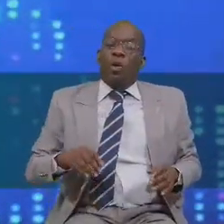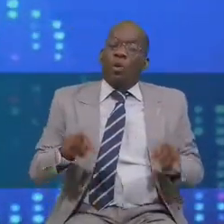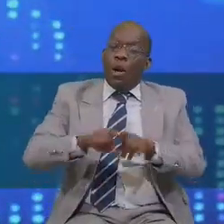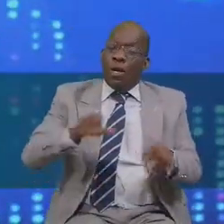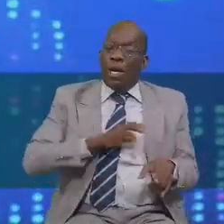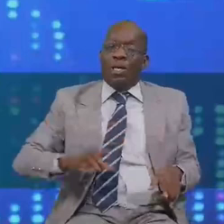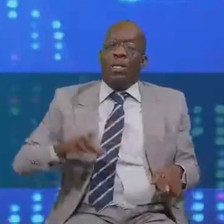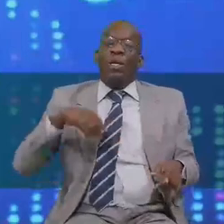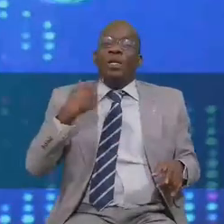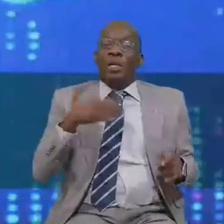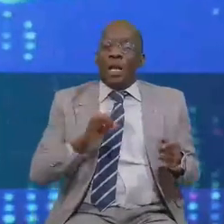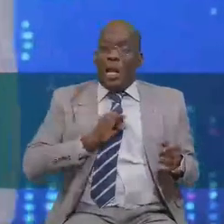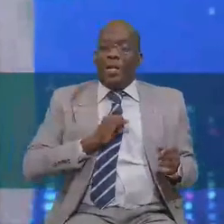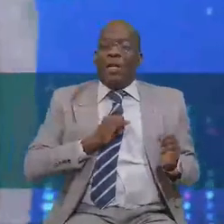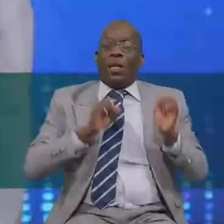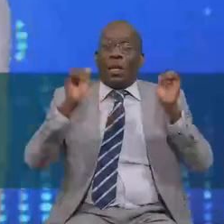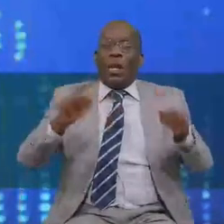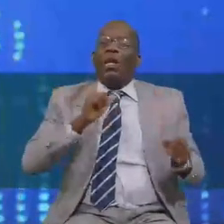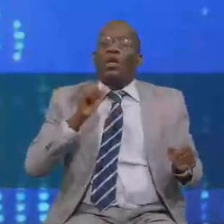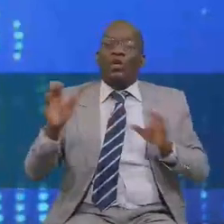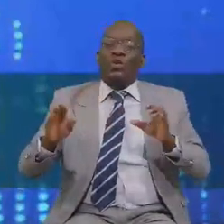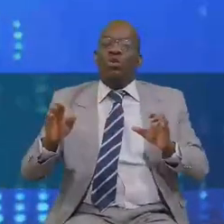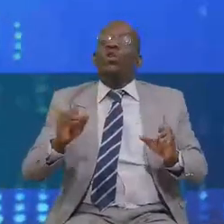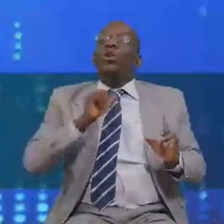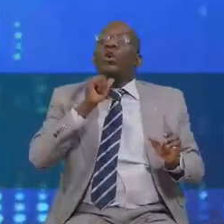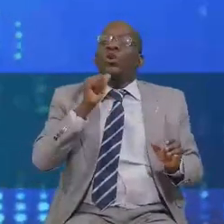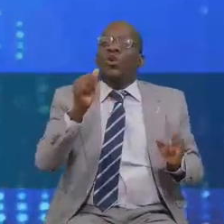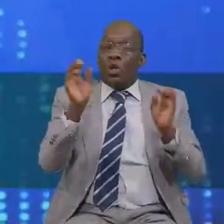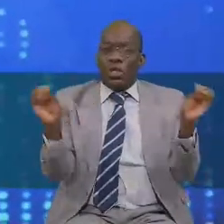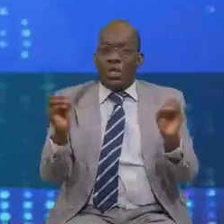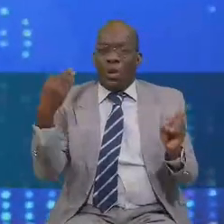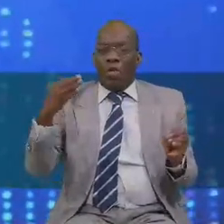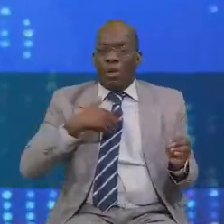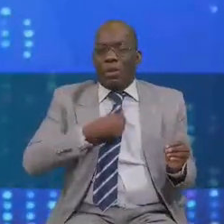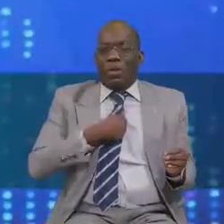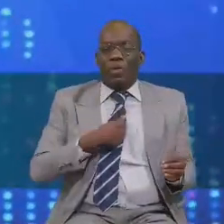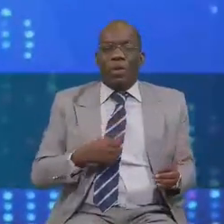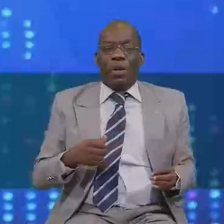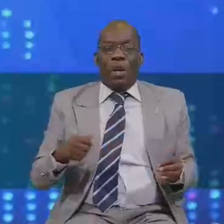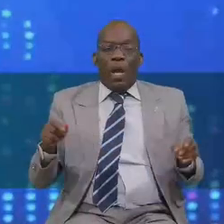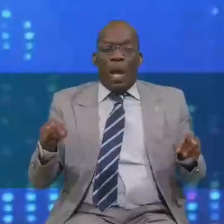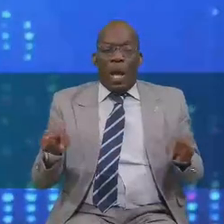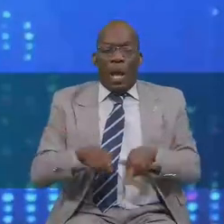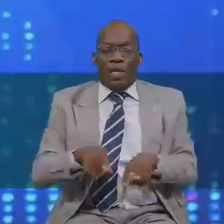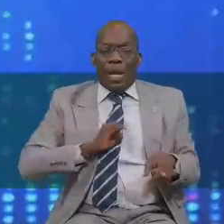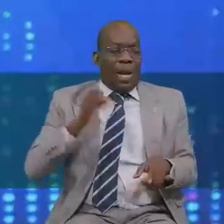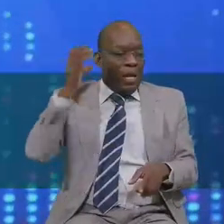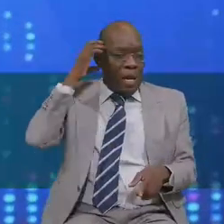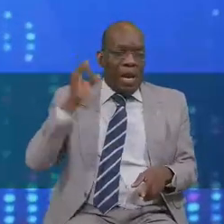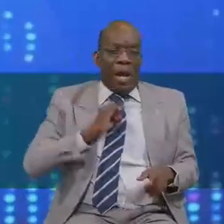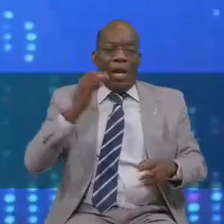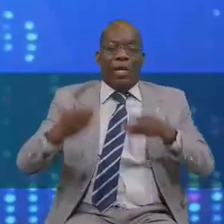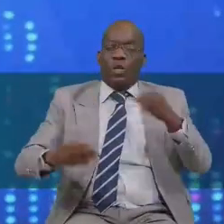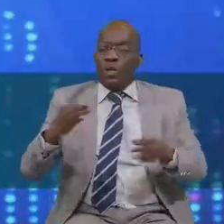de moi-même. Selon que j'entends, je juge. Est-ce que vous avez entendu? Est-ce que tu as entendu